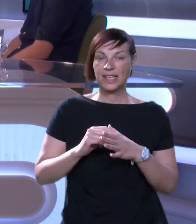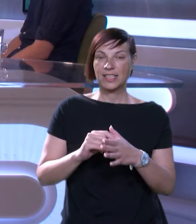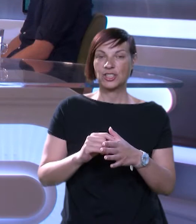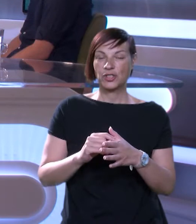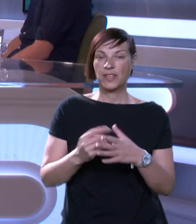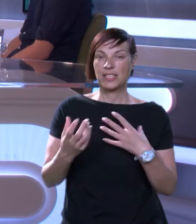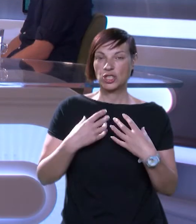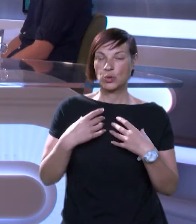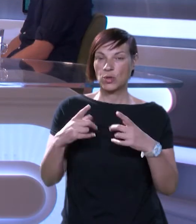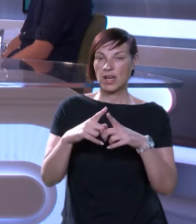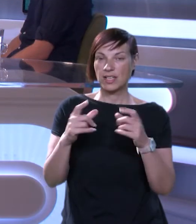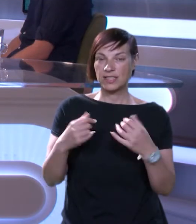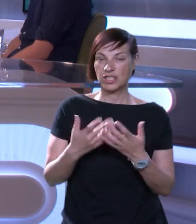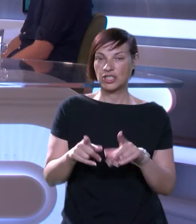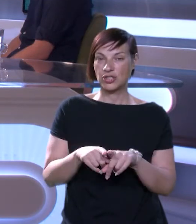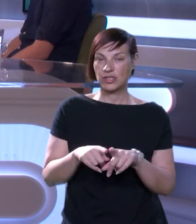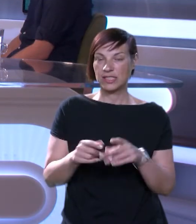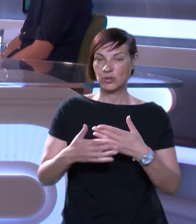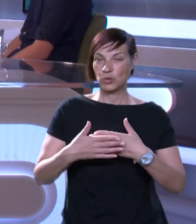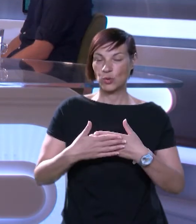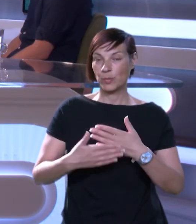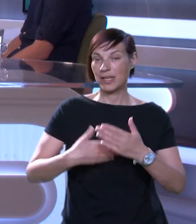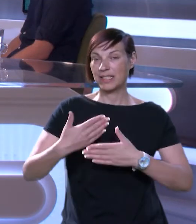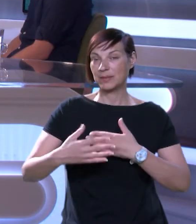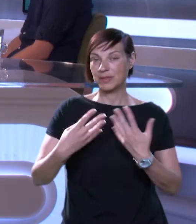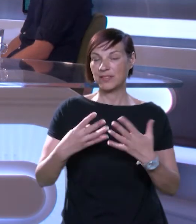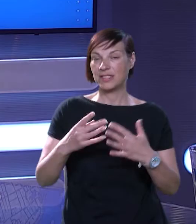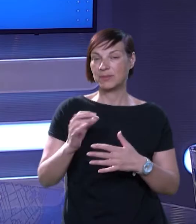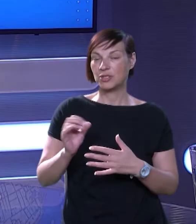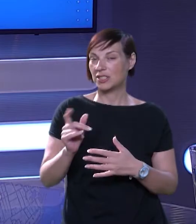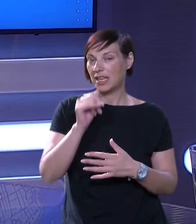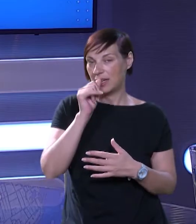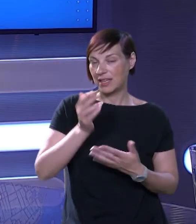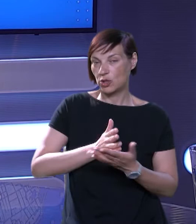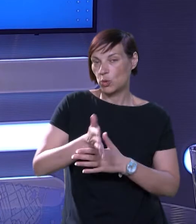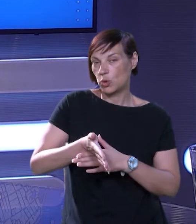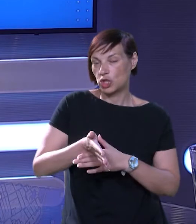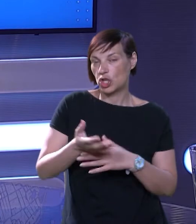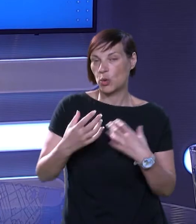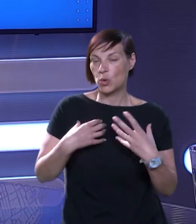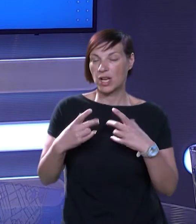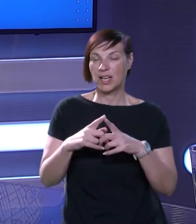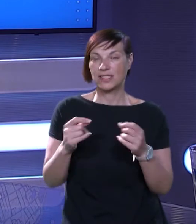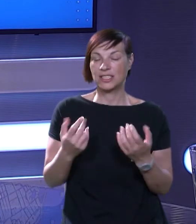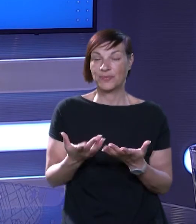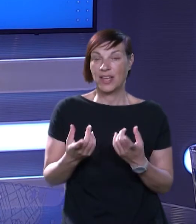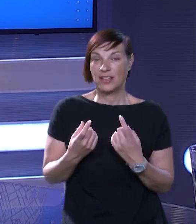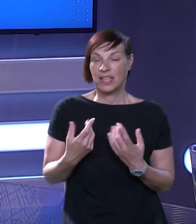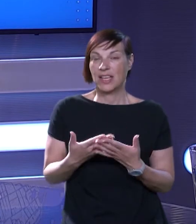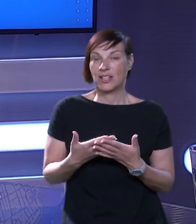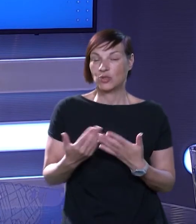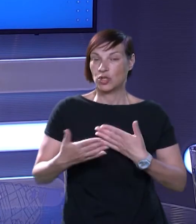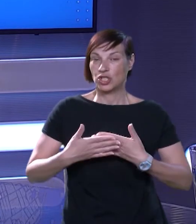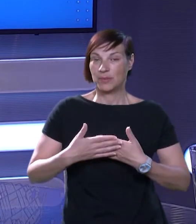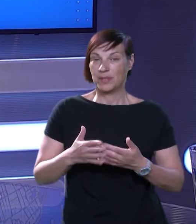ih dovedeš u kazalište, jer oni se isu tamo skupljali. Velik, 99% njih nije nikad bilo u kazalištu. Ali nekako mi se činilo, evo,